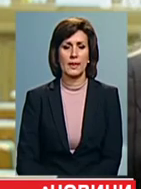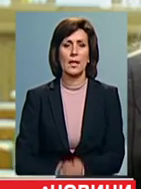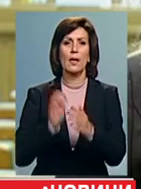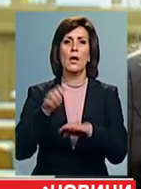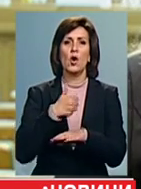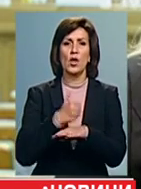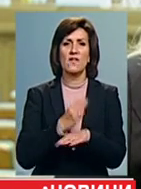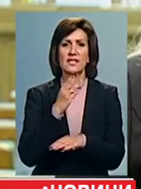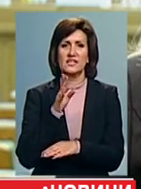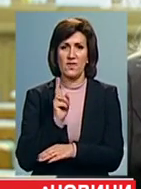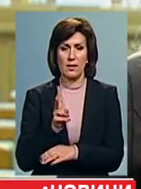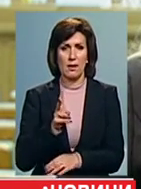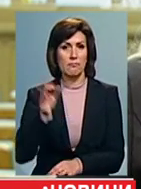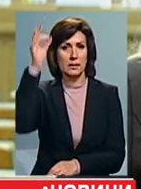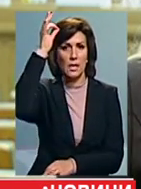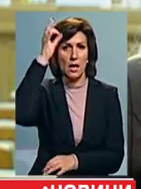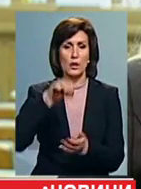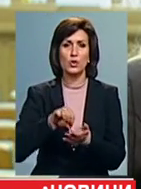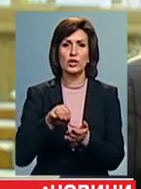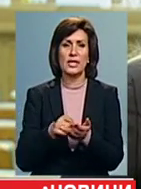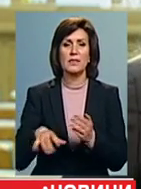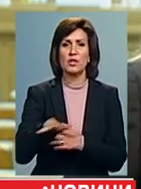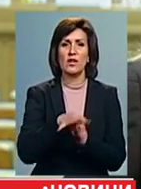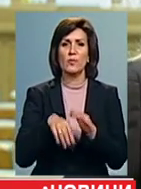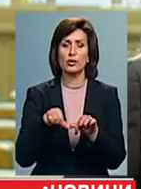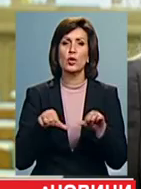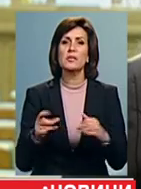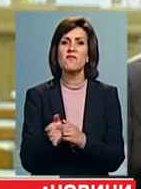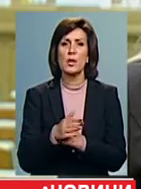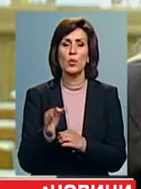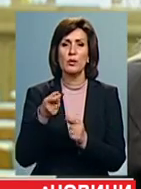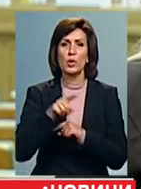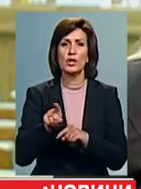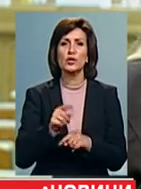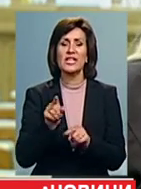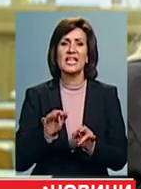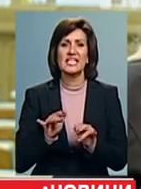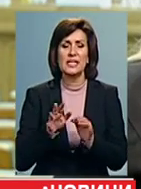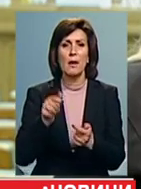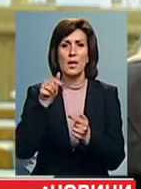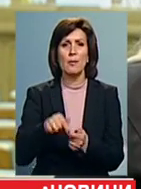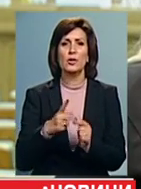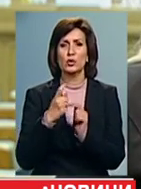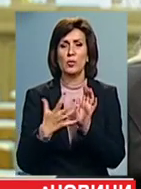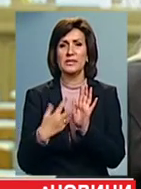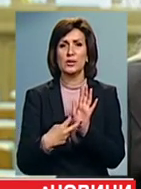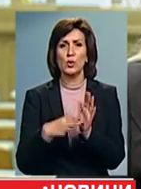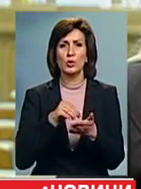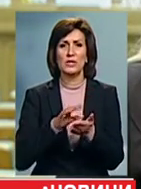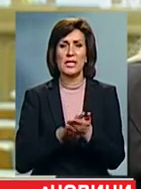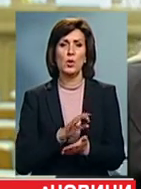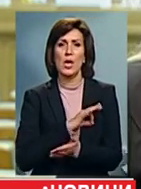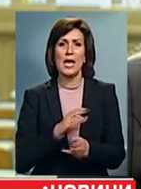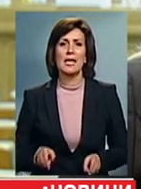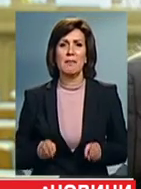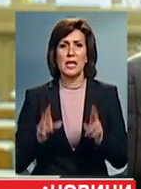Отже, голова ЦВК нагадує членам територіальної виборчої комісії у Маріуполі про те, що їх дії підпадають під 157 статтю